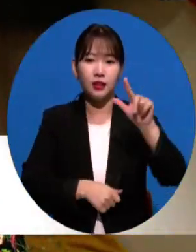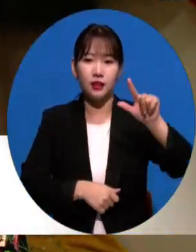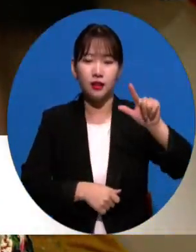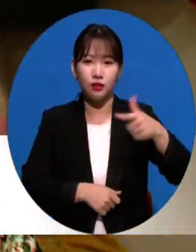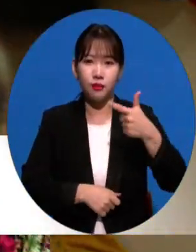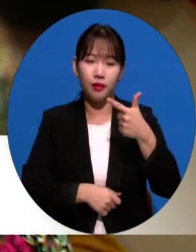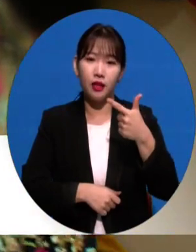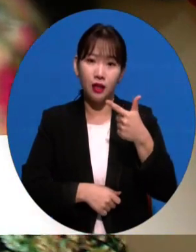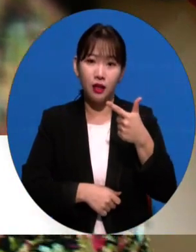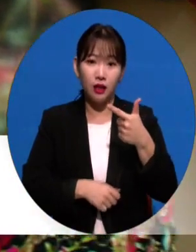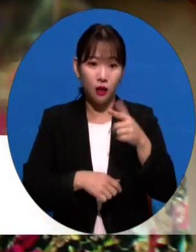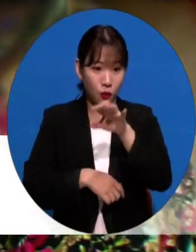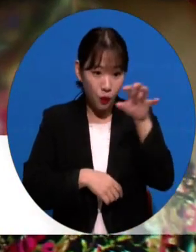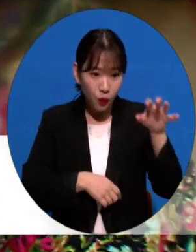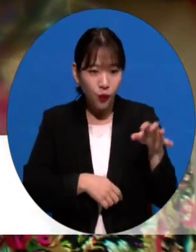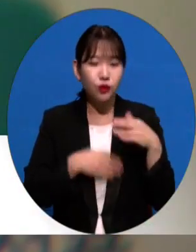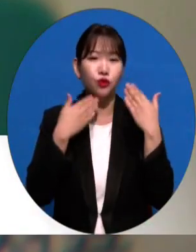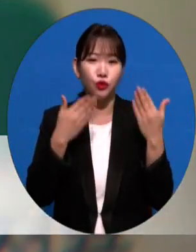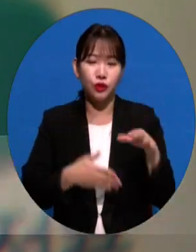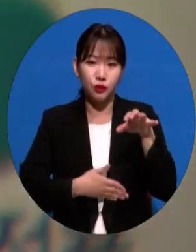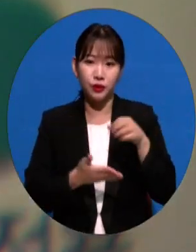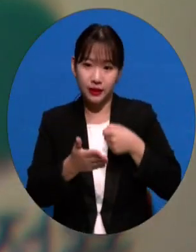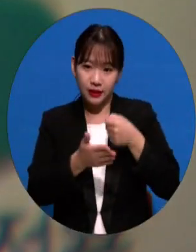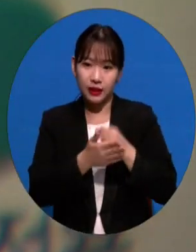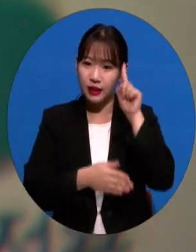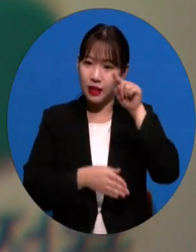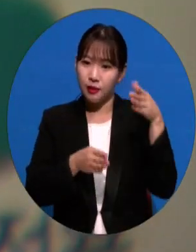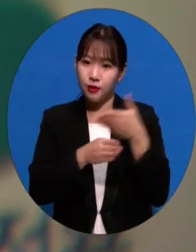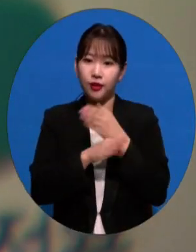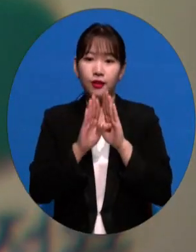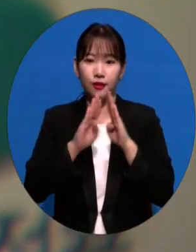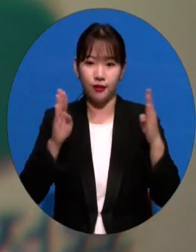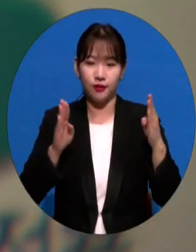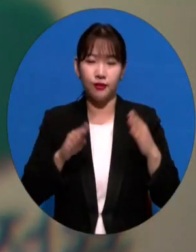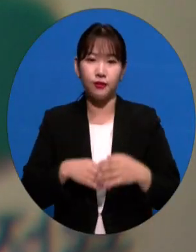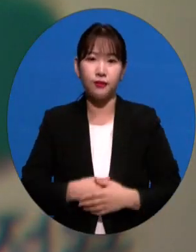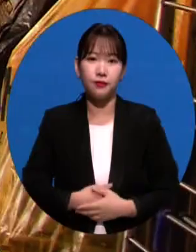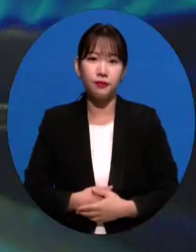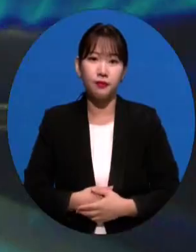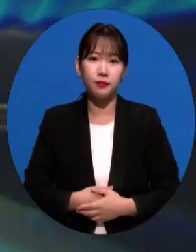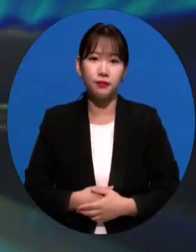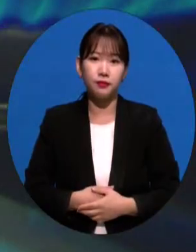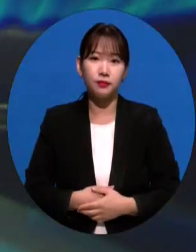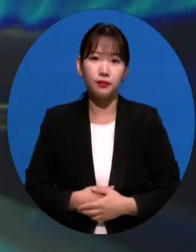7,569개소를 한파 쉼터로 지정해 내일부터 전면 개방합니다.